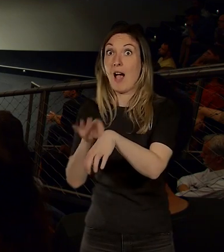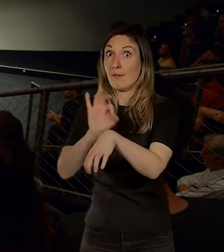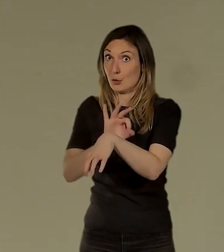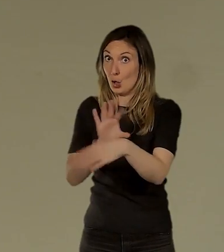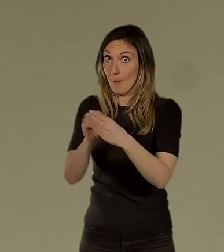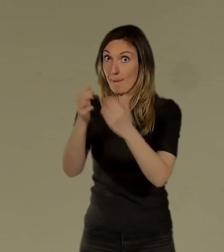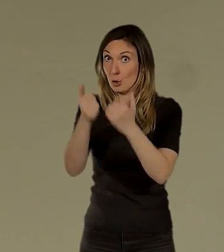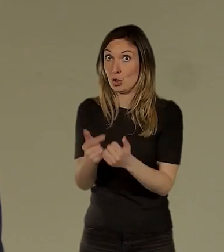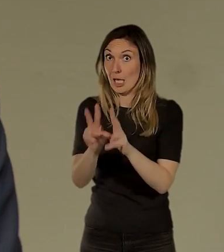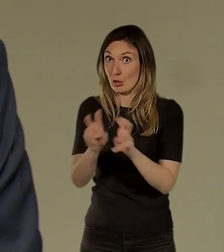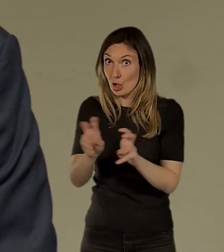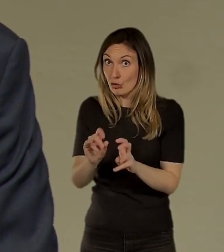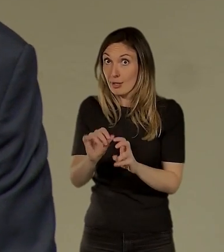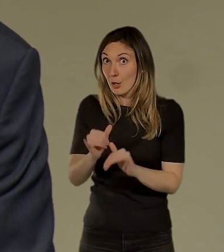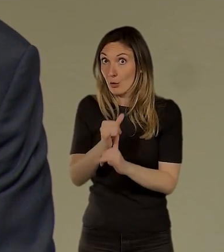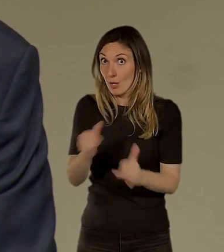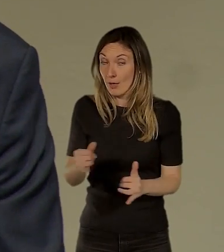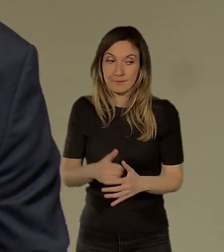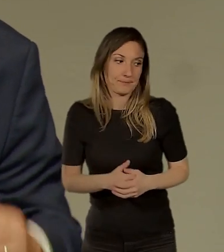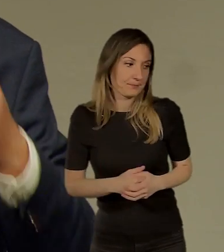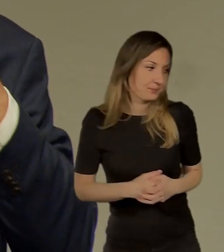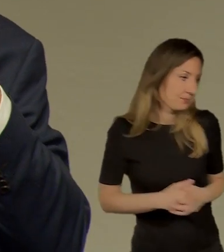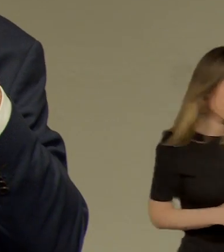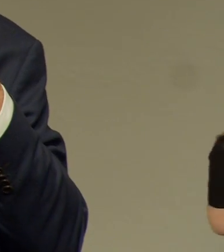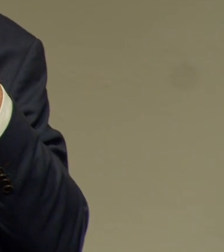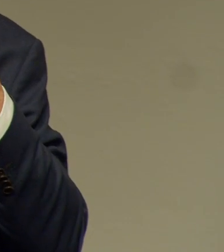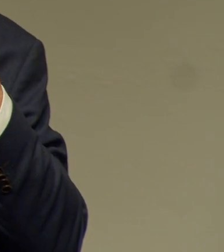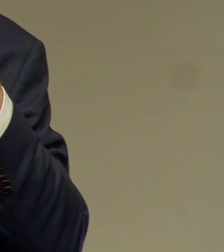určitě uděláme hned po prázdninách vlastně,